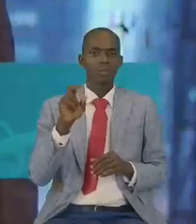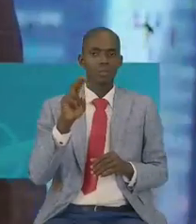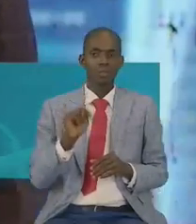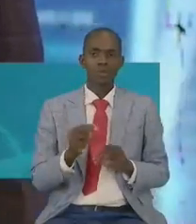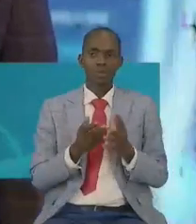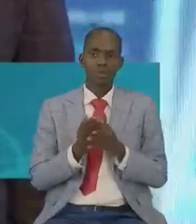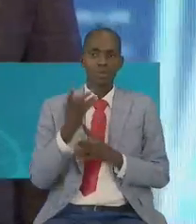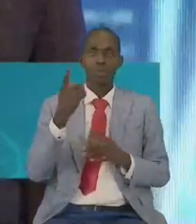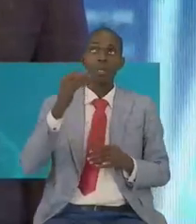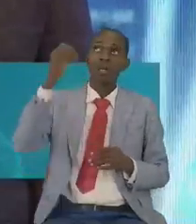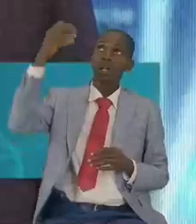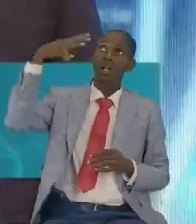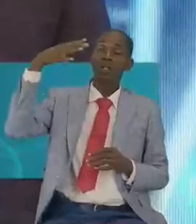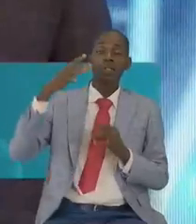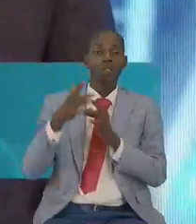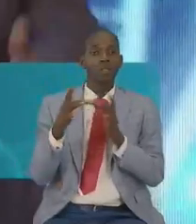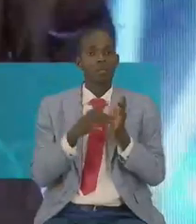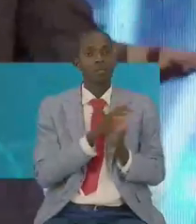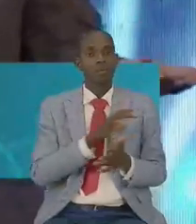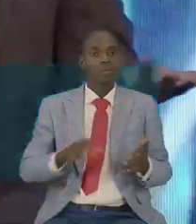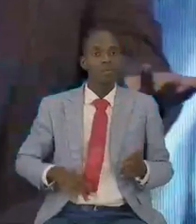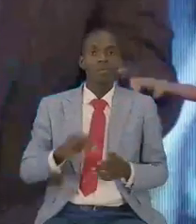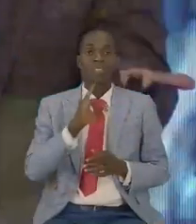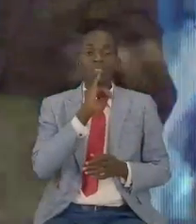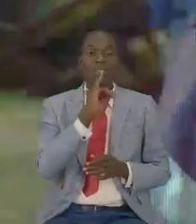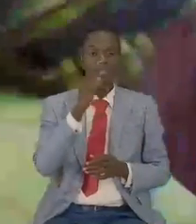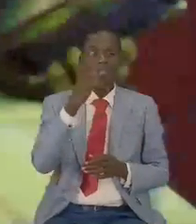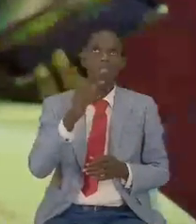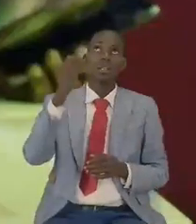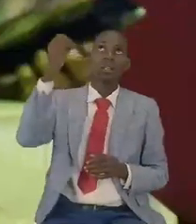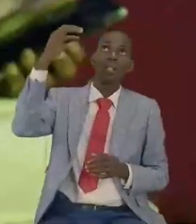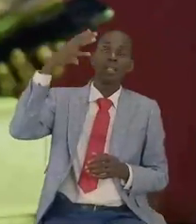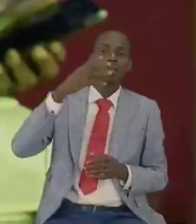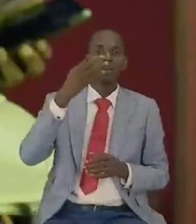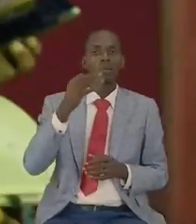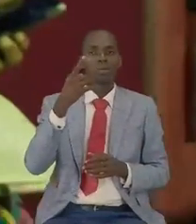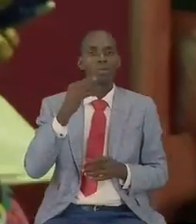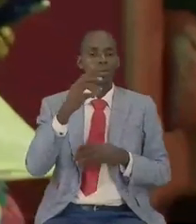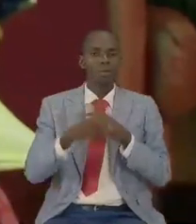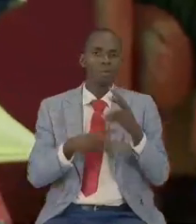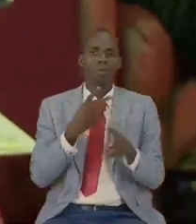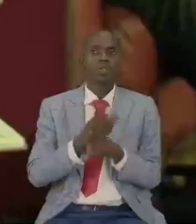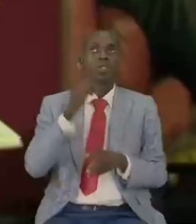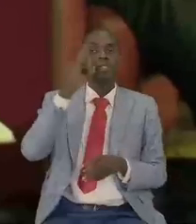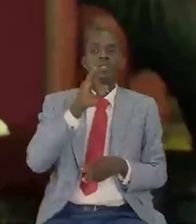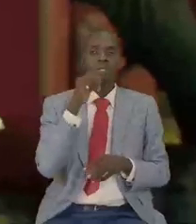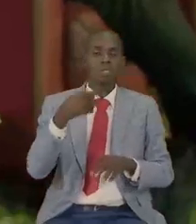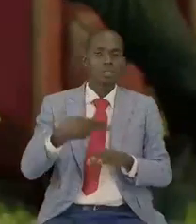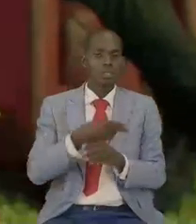par la lumière. Jésus-Christ est la lumière du monde. Il est l'agneau, il